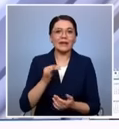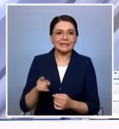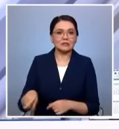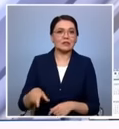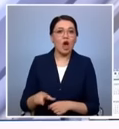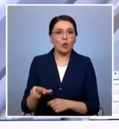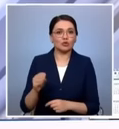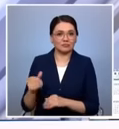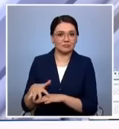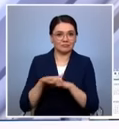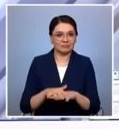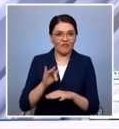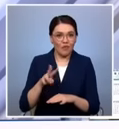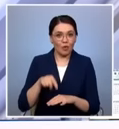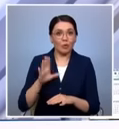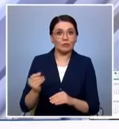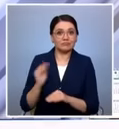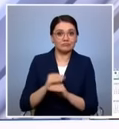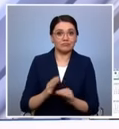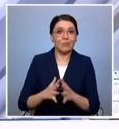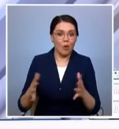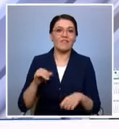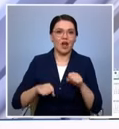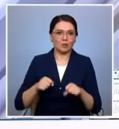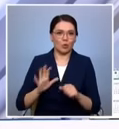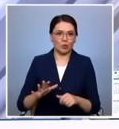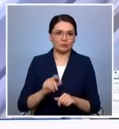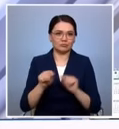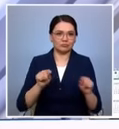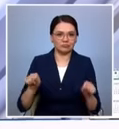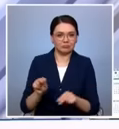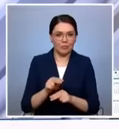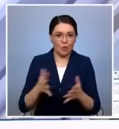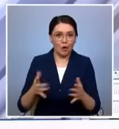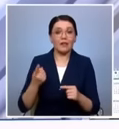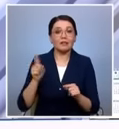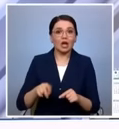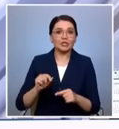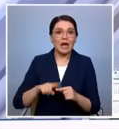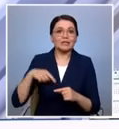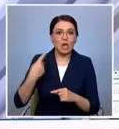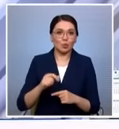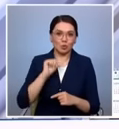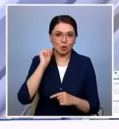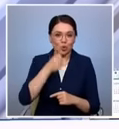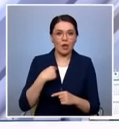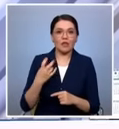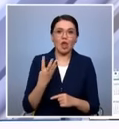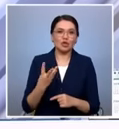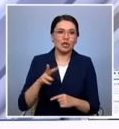Радий Фаридович. Ну, сократите эти забавы, и снова появится время, например, на строй-часы или на здрав-часы, или на что-нибудь очень